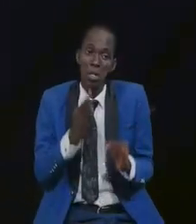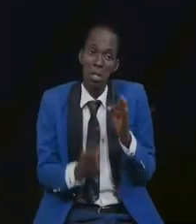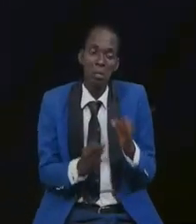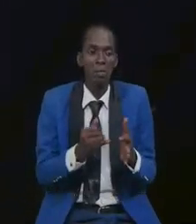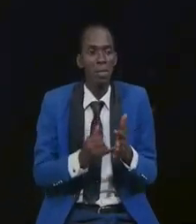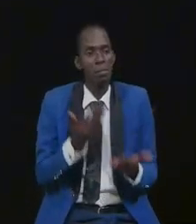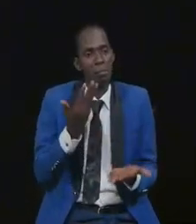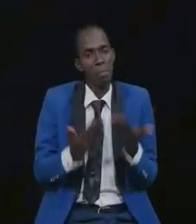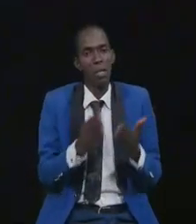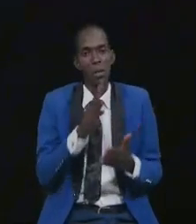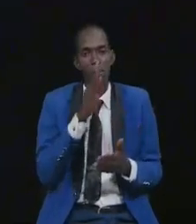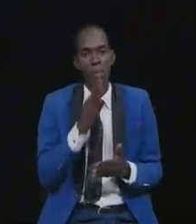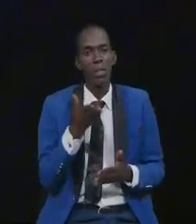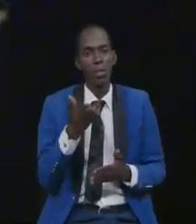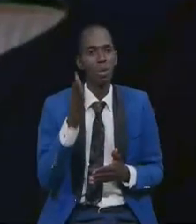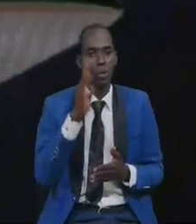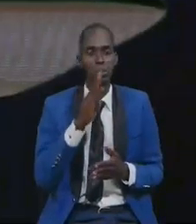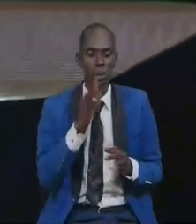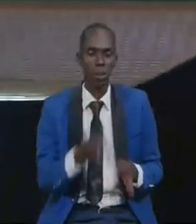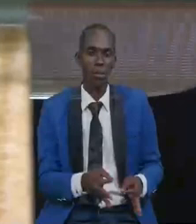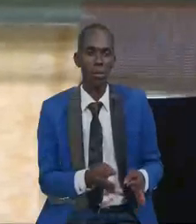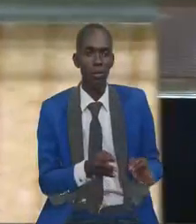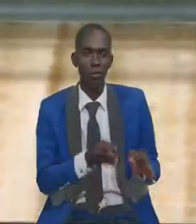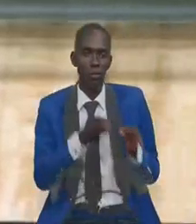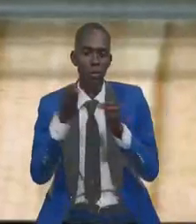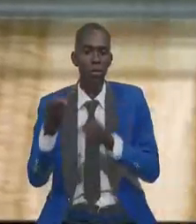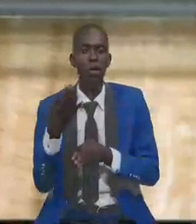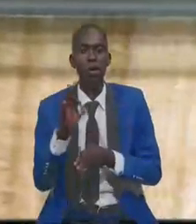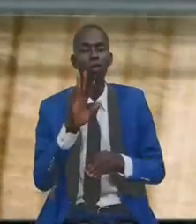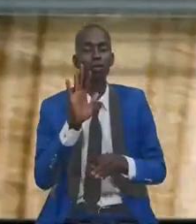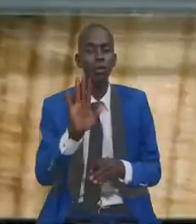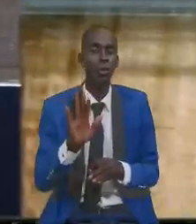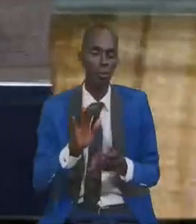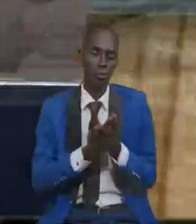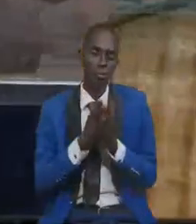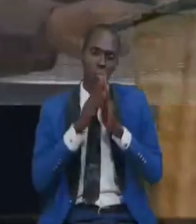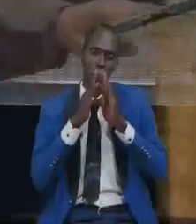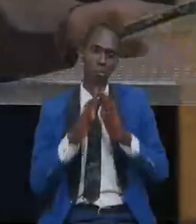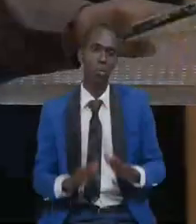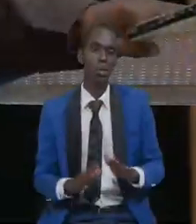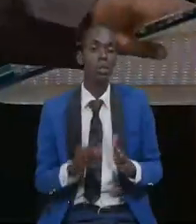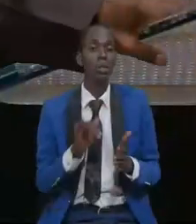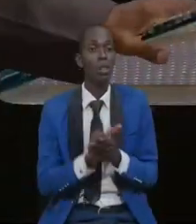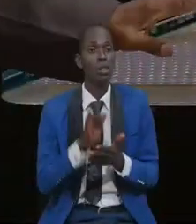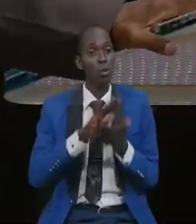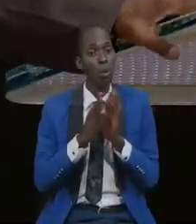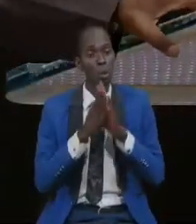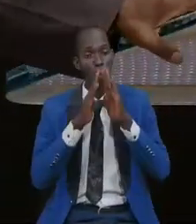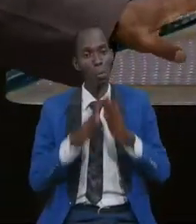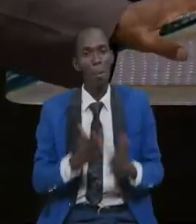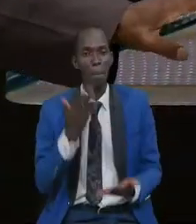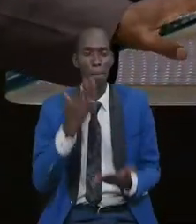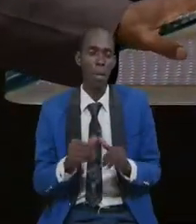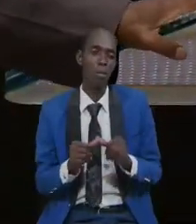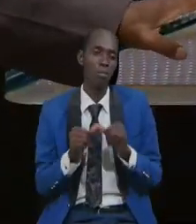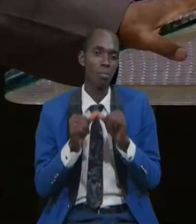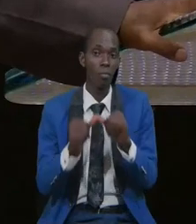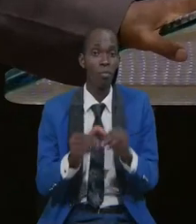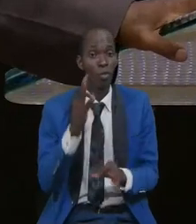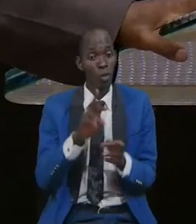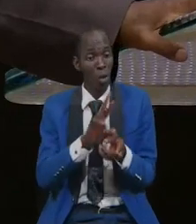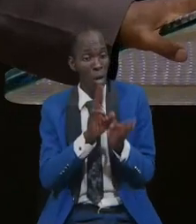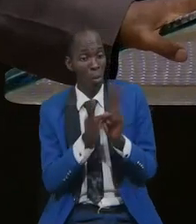les malheureux. Et ton bonheur pourra se prolonger, c'est-à-dire ta paix va se prolonger. Si tu te repentes, le